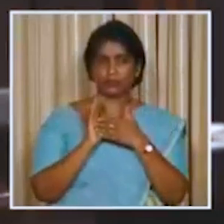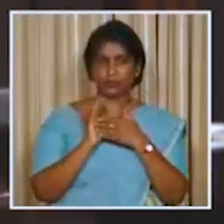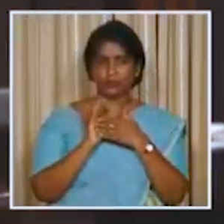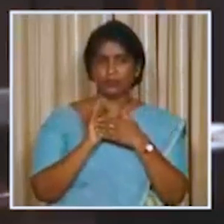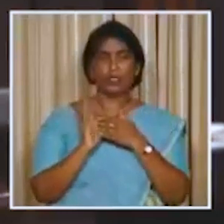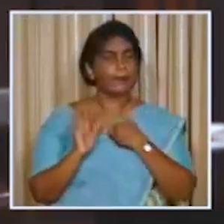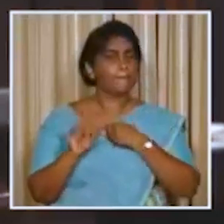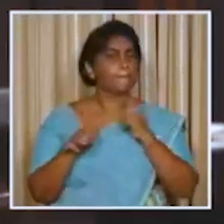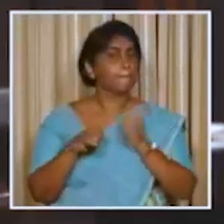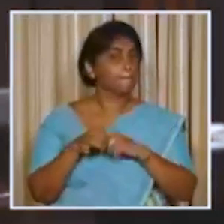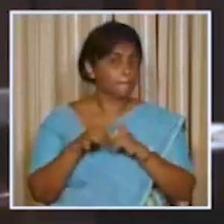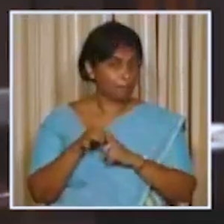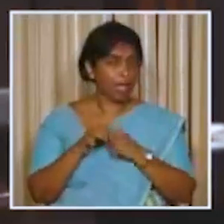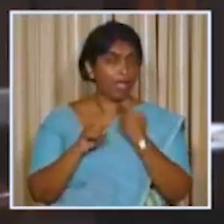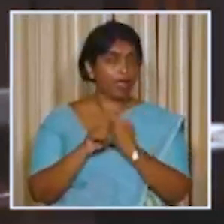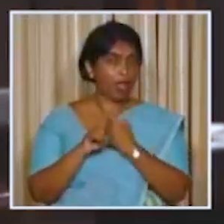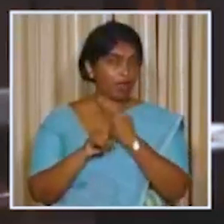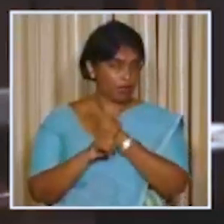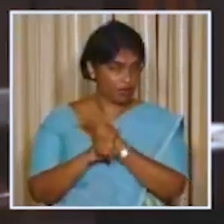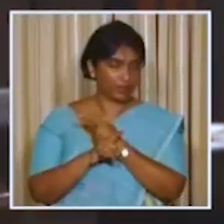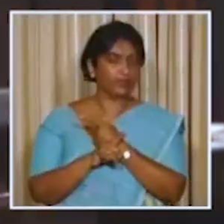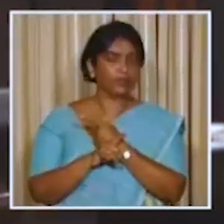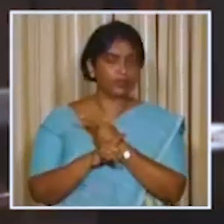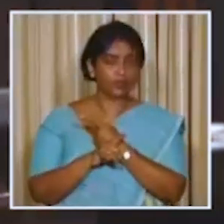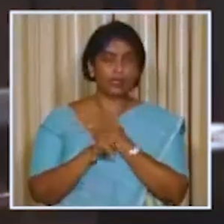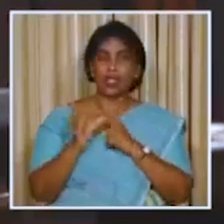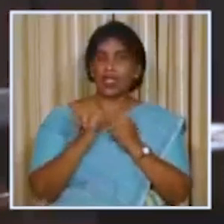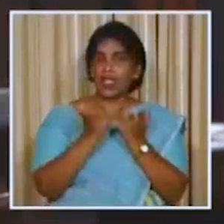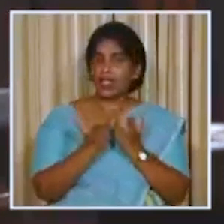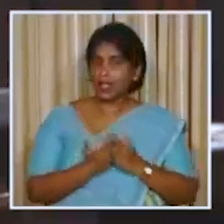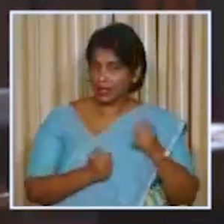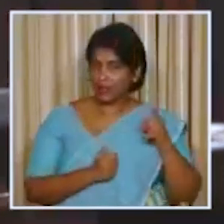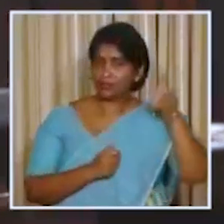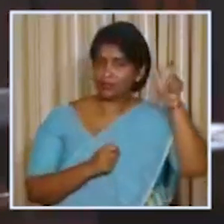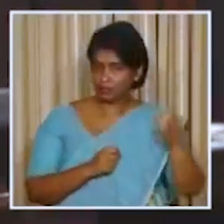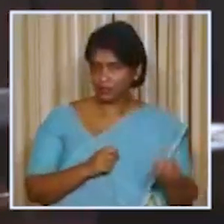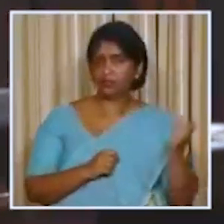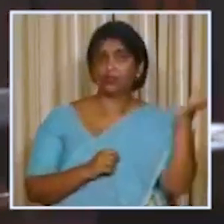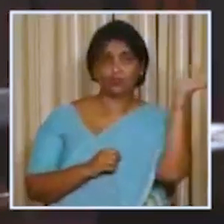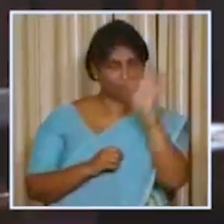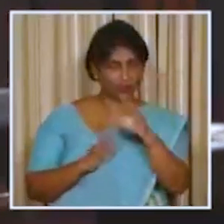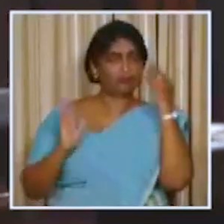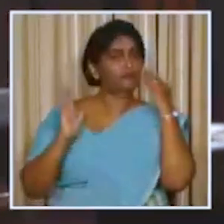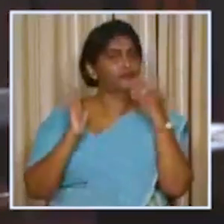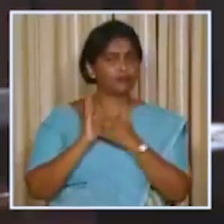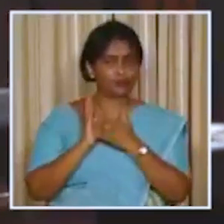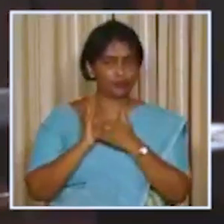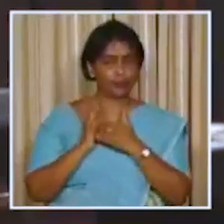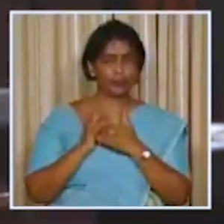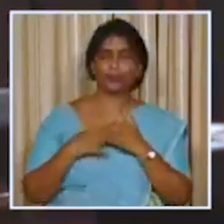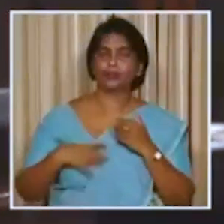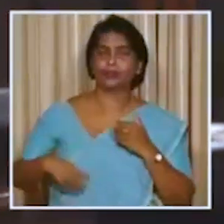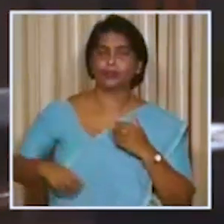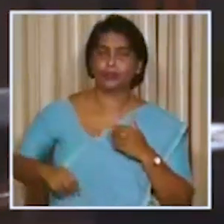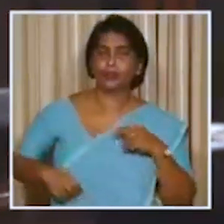கேள்வி, கல்முனை பிரதேச செயலாளருக்கு கணக்காளருடன் நியமிக்கப்பட உள்ளதுன்றதுக்கு அது அதால நோவே, அதாவது அது